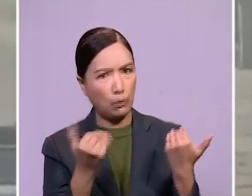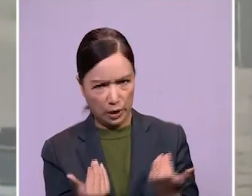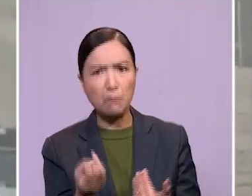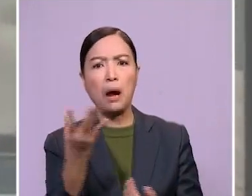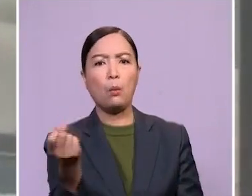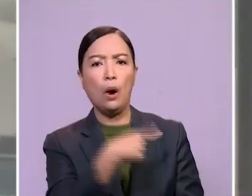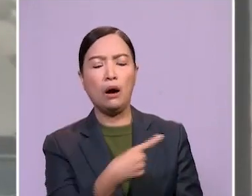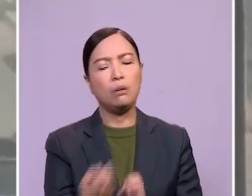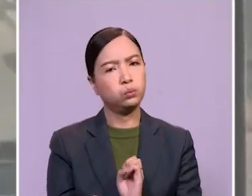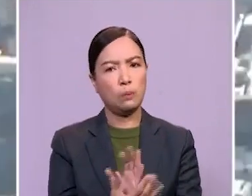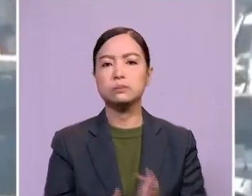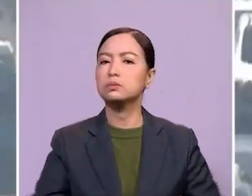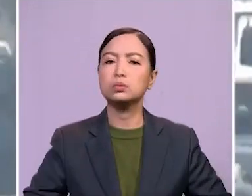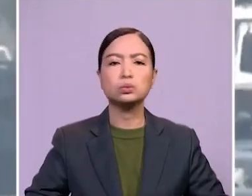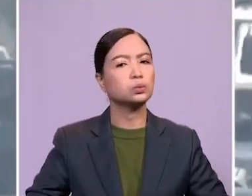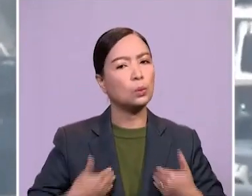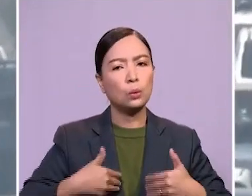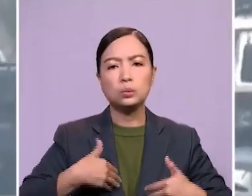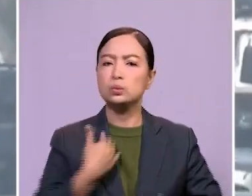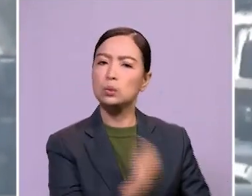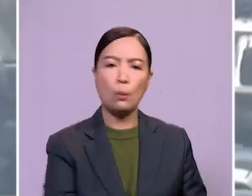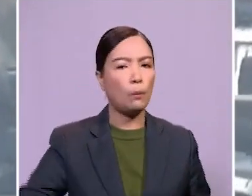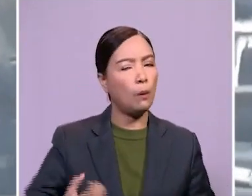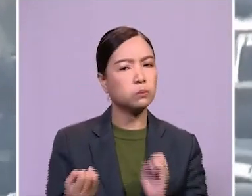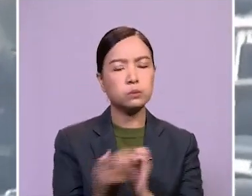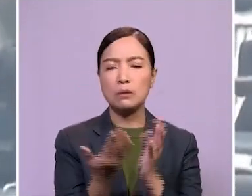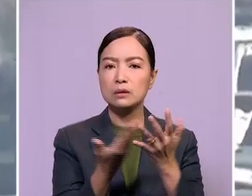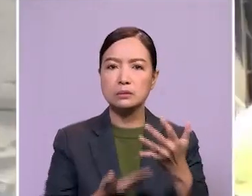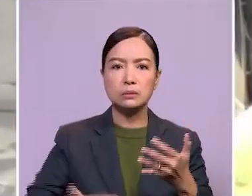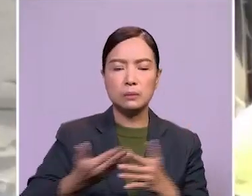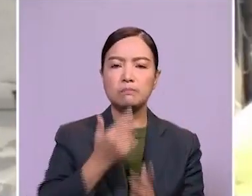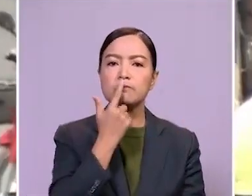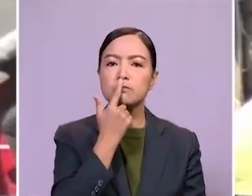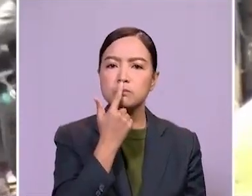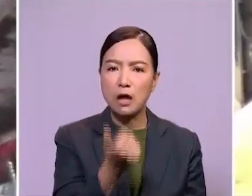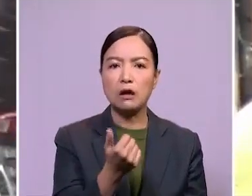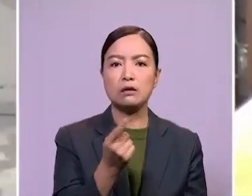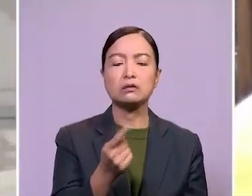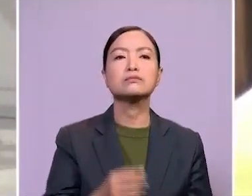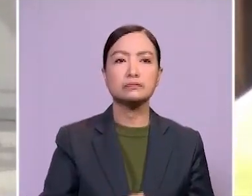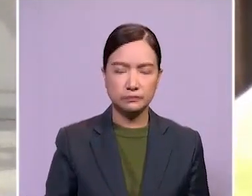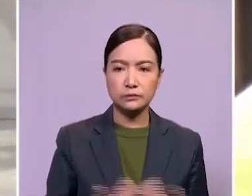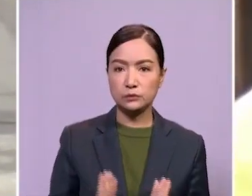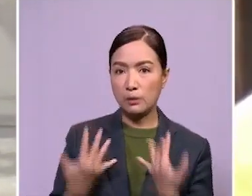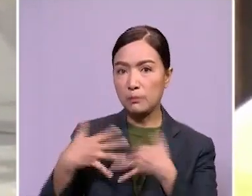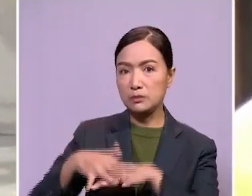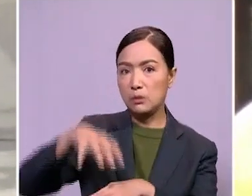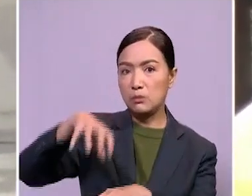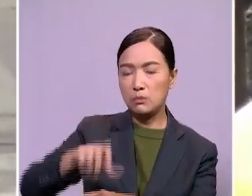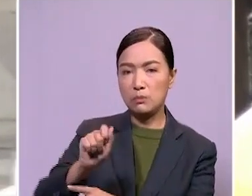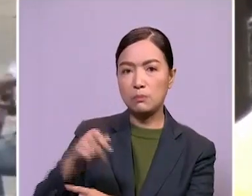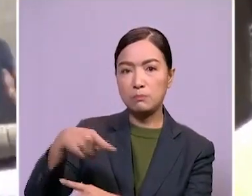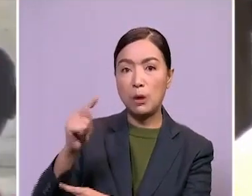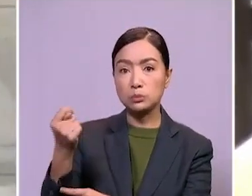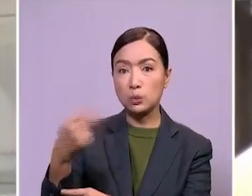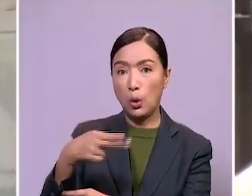กระทบต่อสุขภาพประชาชนในระดับสีแดงทางหัวหน้าสำนักงานป้องกันและบรรเทาสาธารณภัยประสานไปยังองค์กรปกครองส่วนท้อง